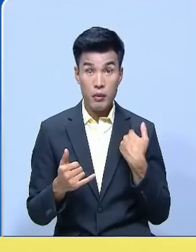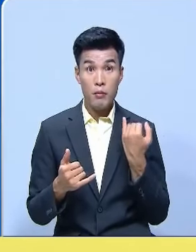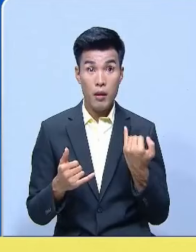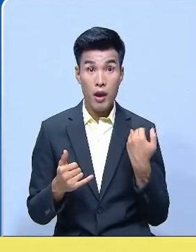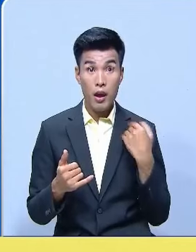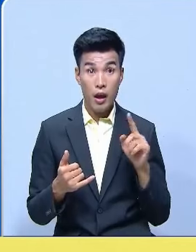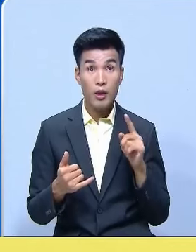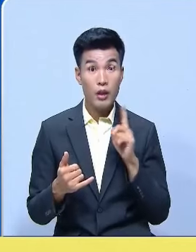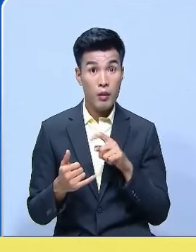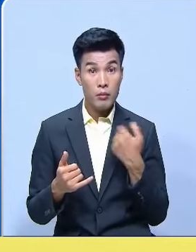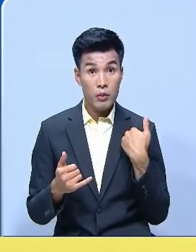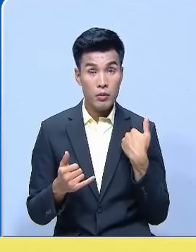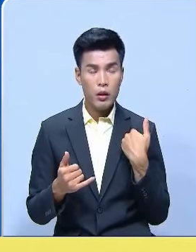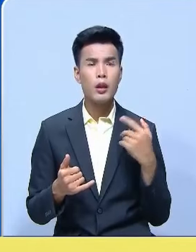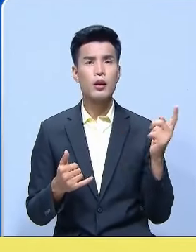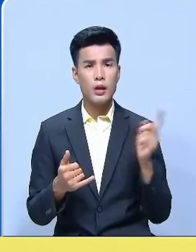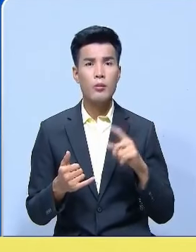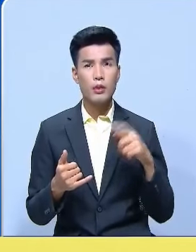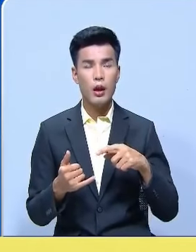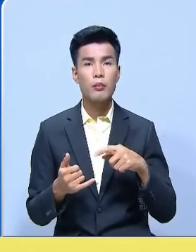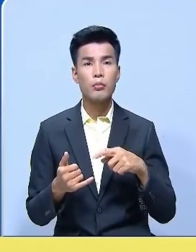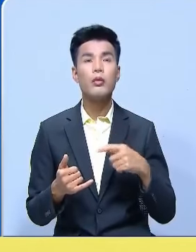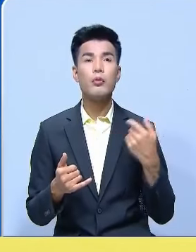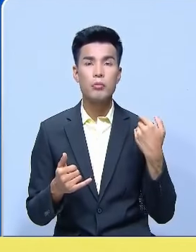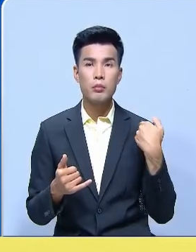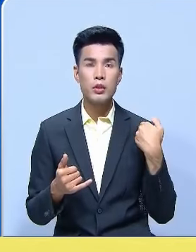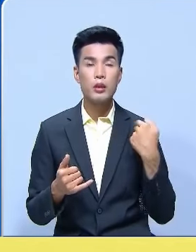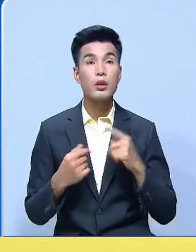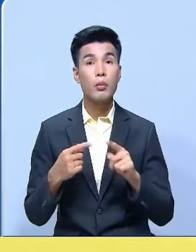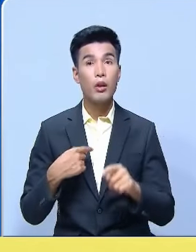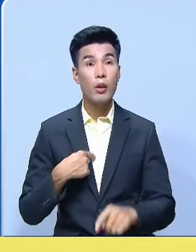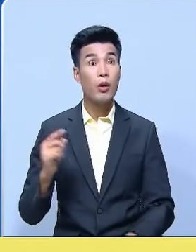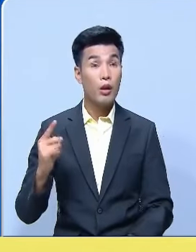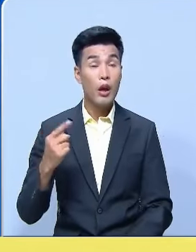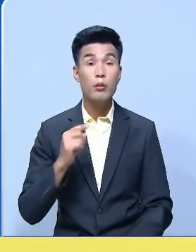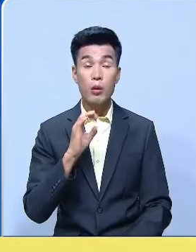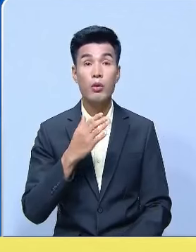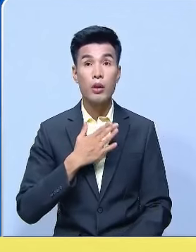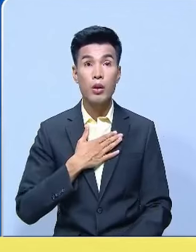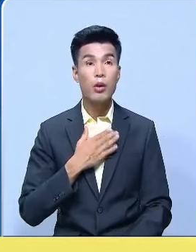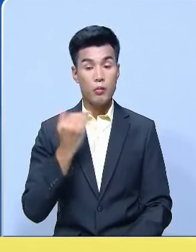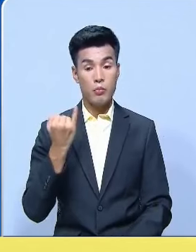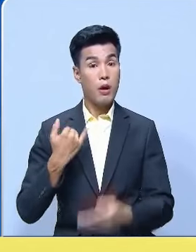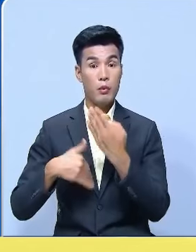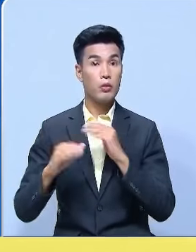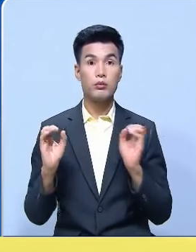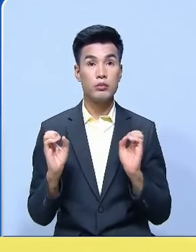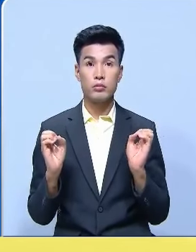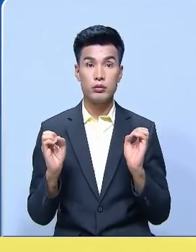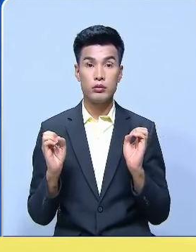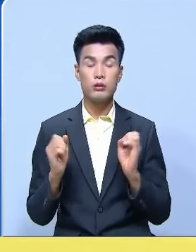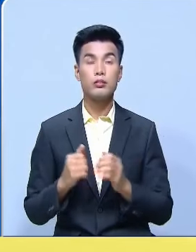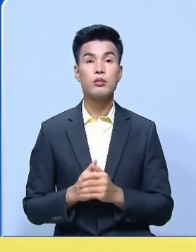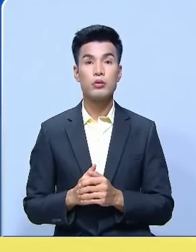หม ถามตลอด ค่ะว่ามีการแพ้ยาไหมซึ่งครั้งแรกเราก็บอกว่าเราไม่มีประวัติแพ้ยาอยู่แล้วค่ะ